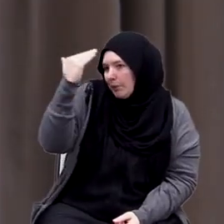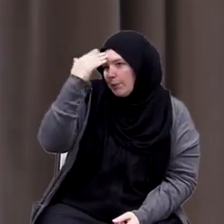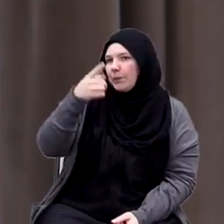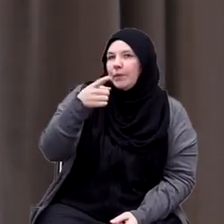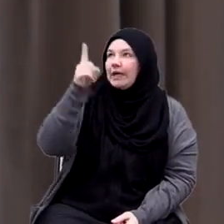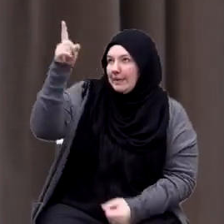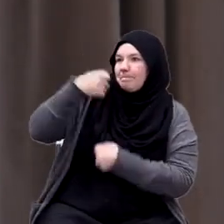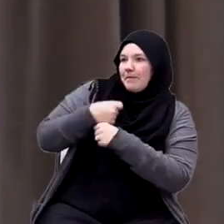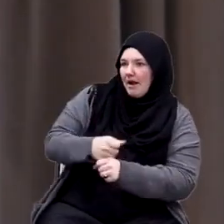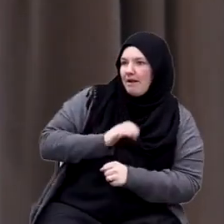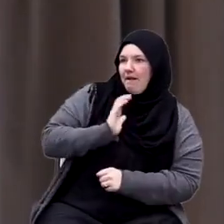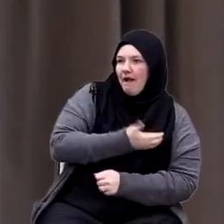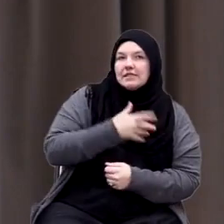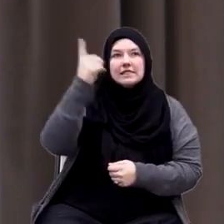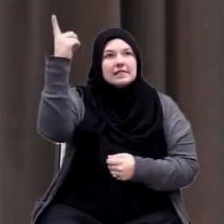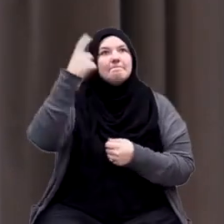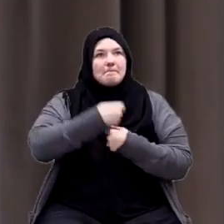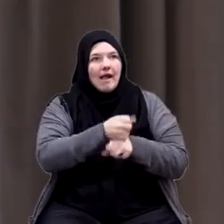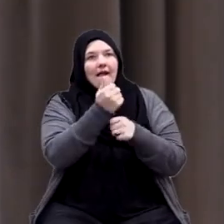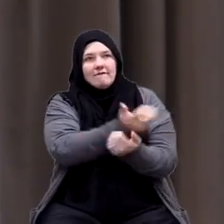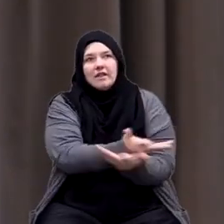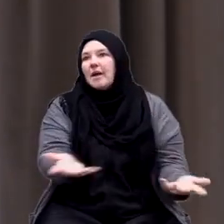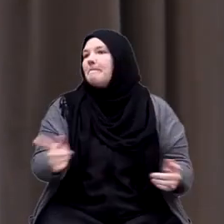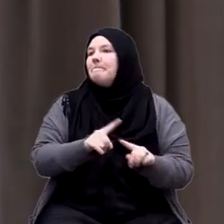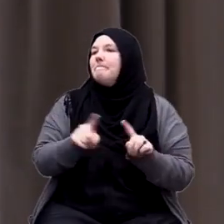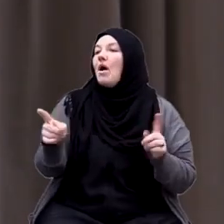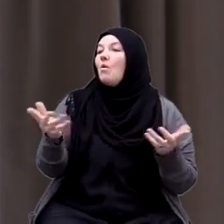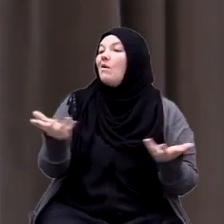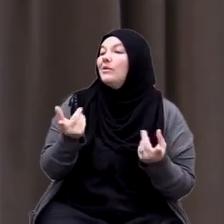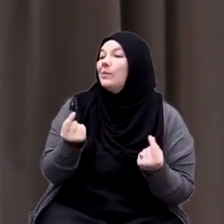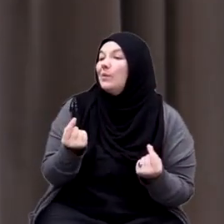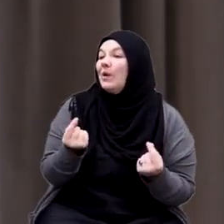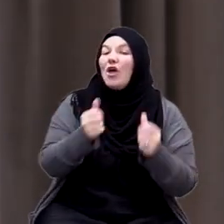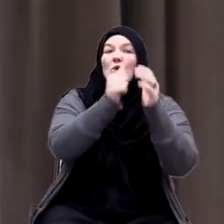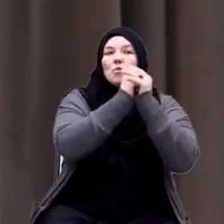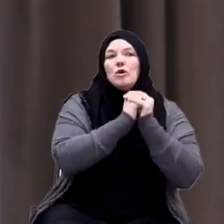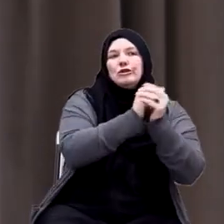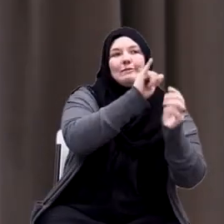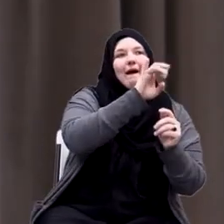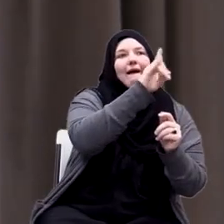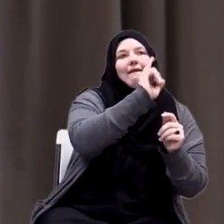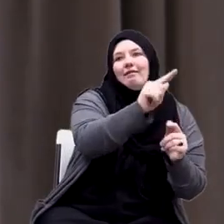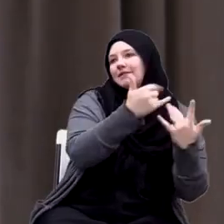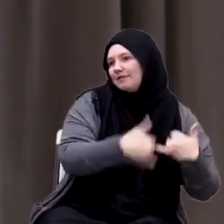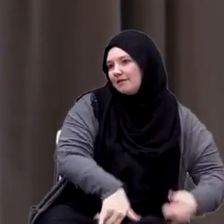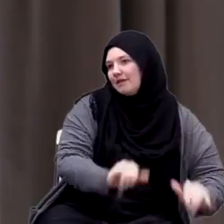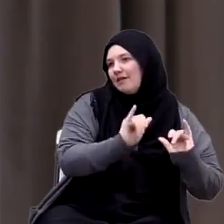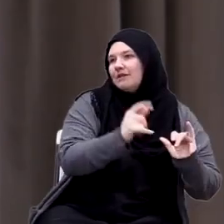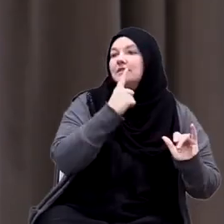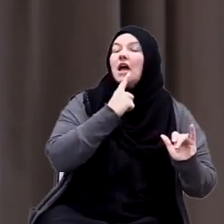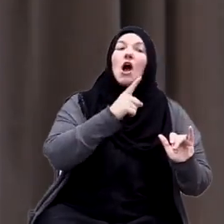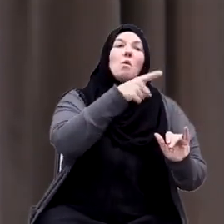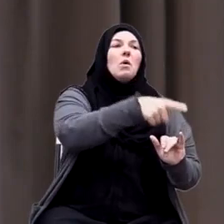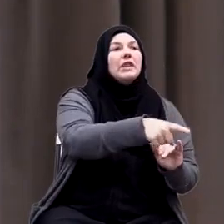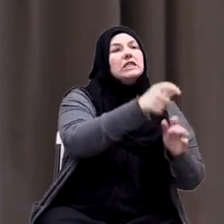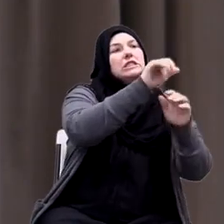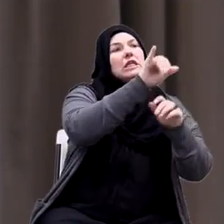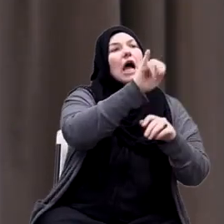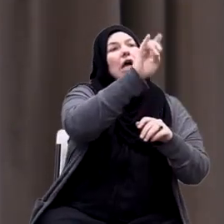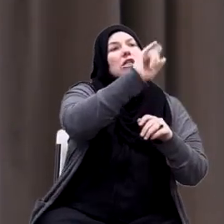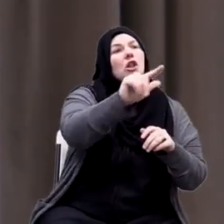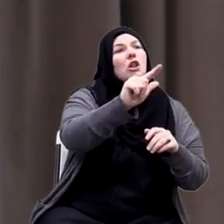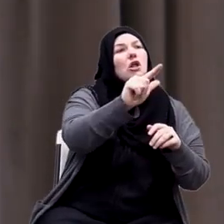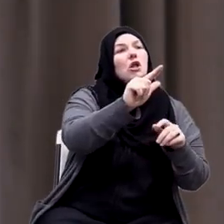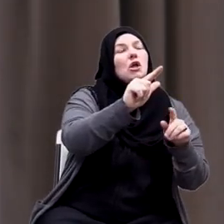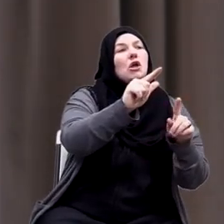them and everything else. وَلَئِنْ سَأَلْتَهُمْ مَنْ خَلَقَ السَّمَاوَاتِ وَالْأَرْضِ لَيَقُولُنَّ اللَّهِ. They will